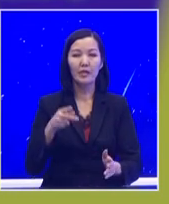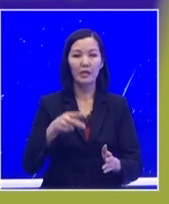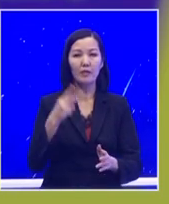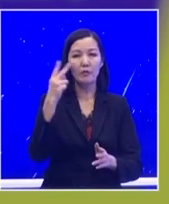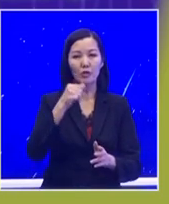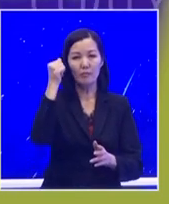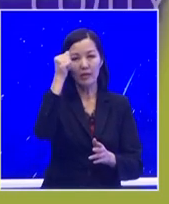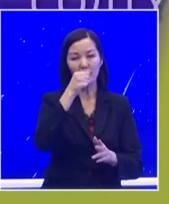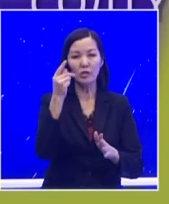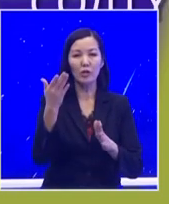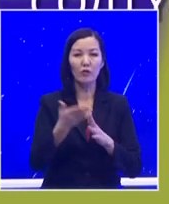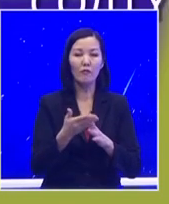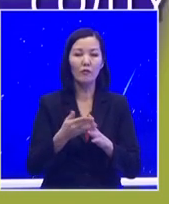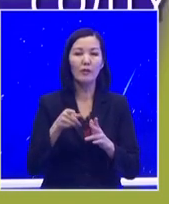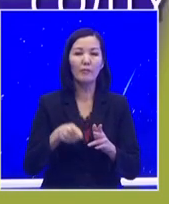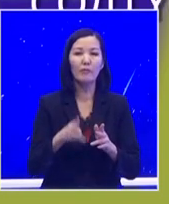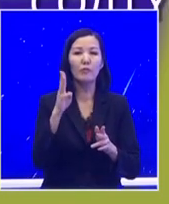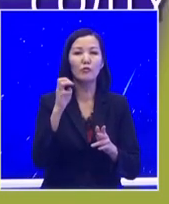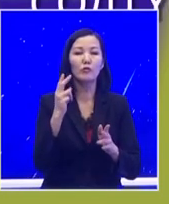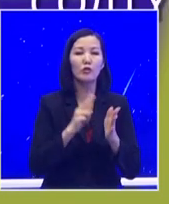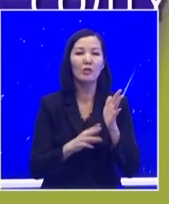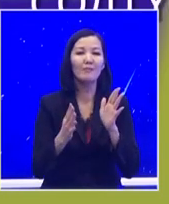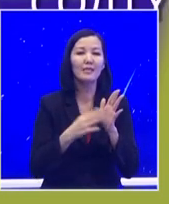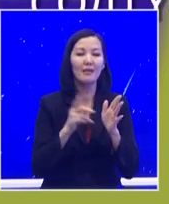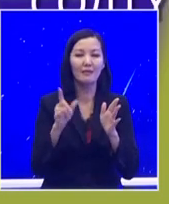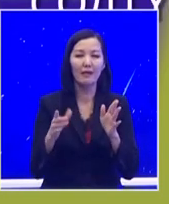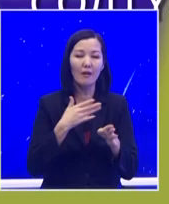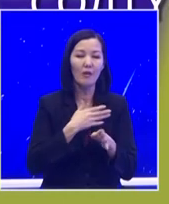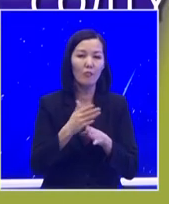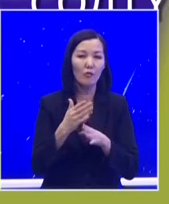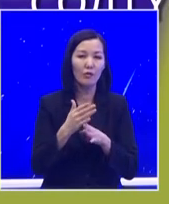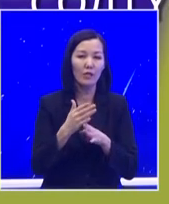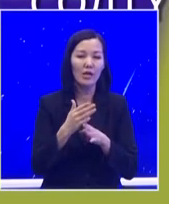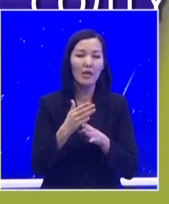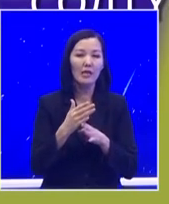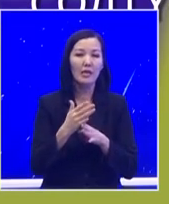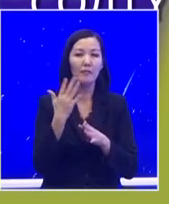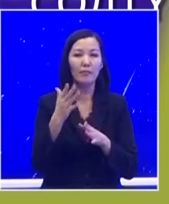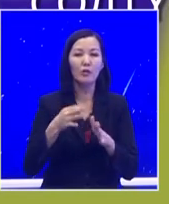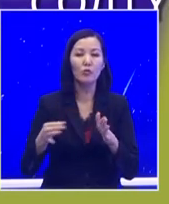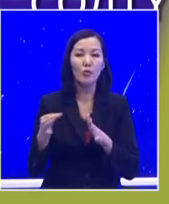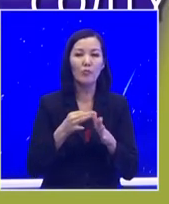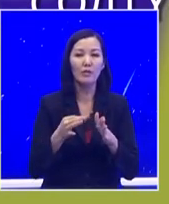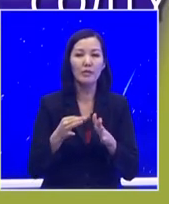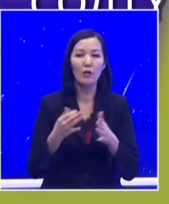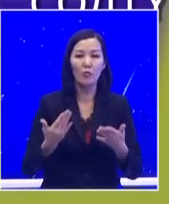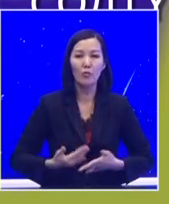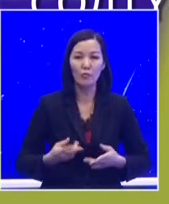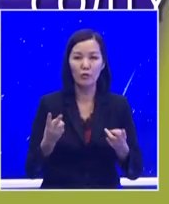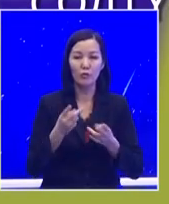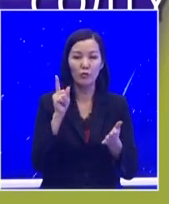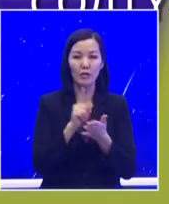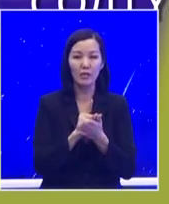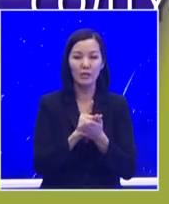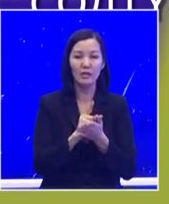2020 жылы квота жалпы 1378 адамға бөлінді. Олар жоғарыда көрсеткен 5 облысқа ғана қоныс аударулары шарт.